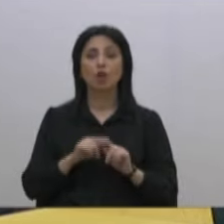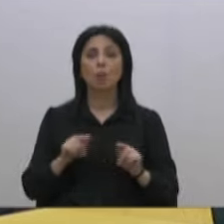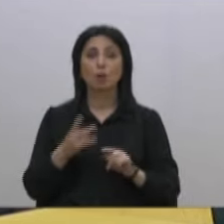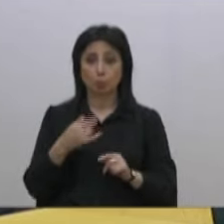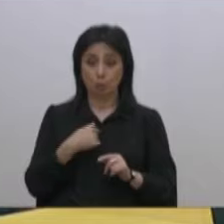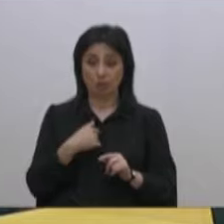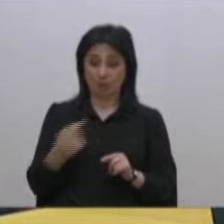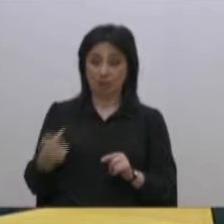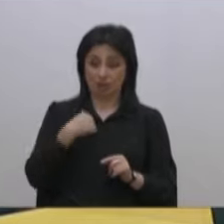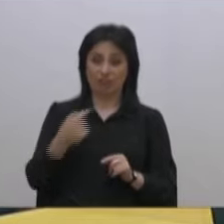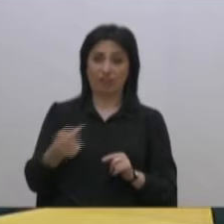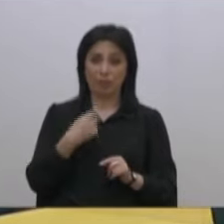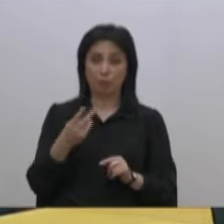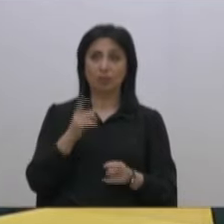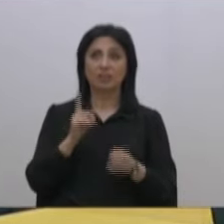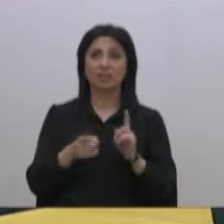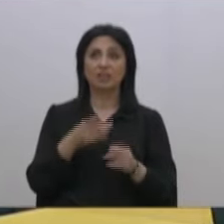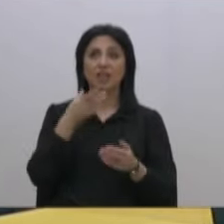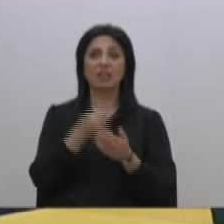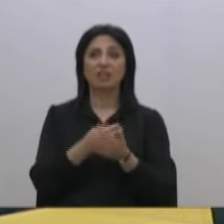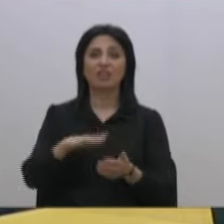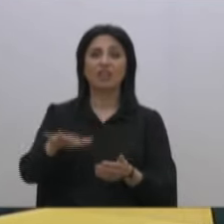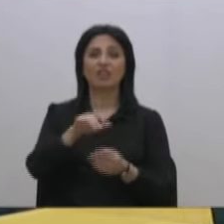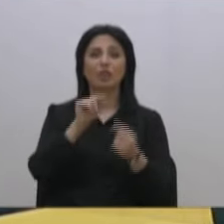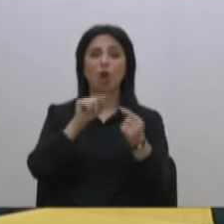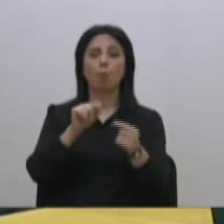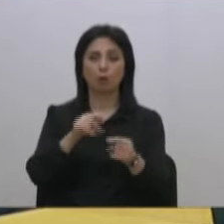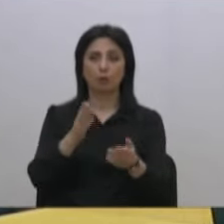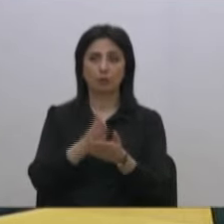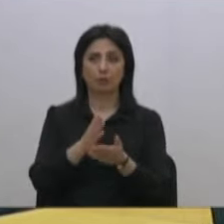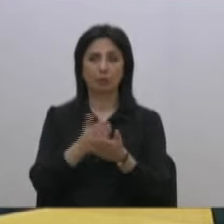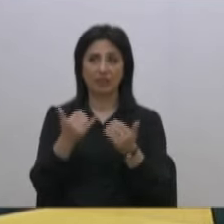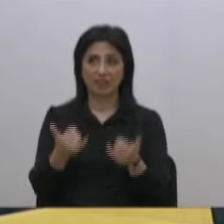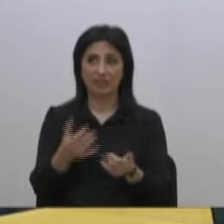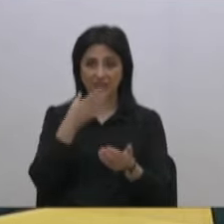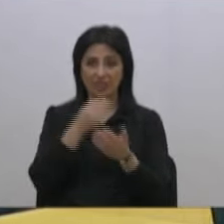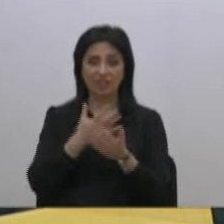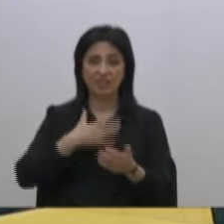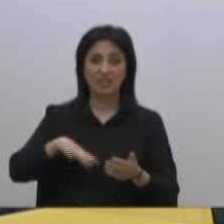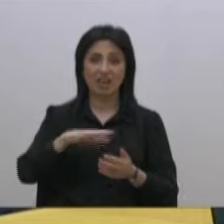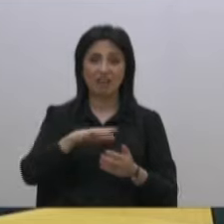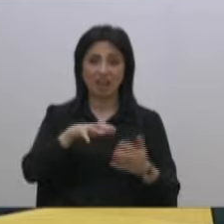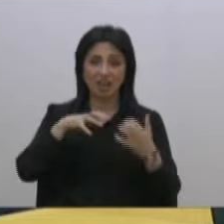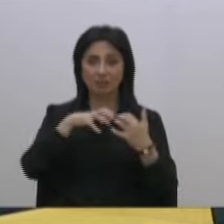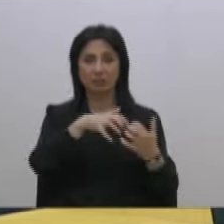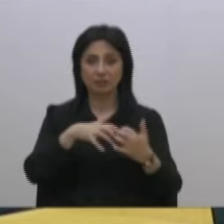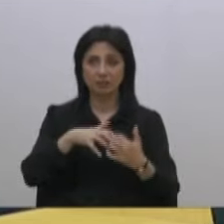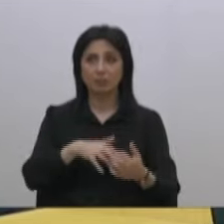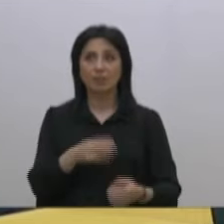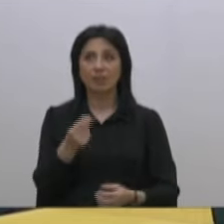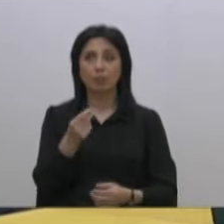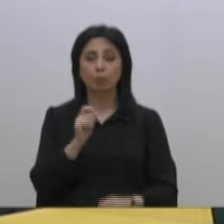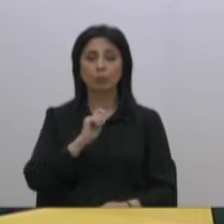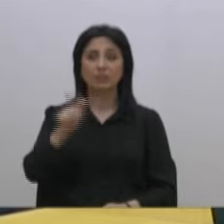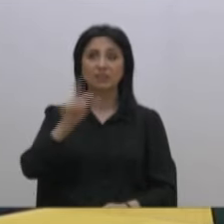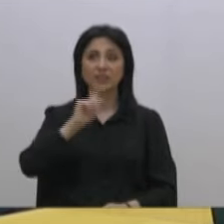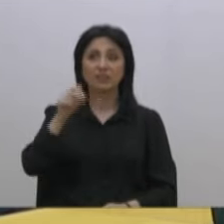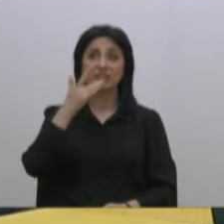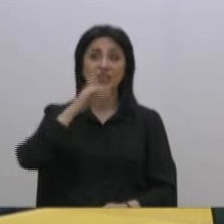უნდა იყოს ქართული ოცნების, მაგრამ სინამდვილეში თავისი ქვეყნის ოპოზიციაშია დღეს და თავის ქვეყანას ექიშპება, ფულს